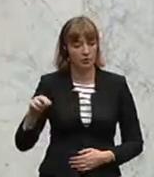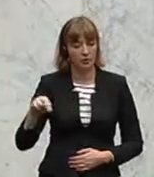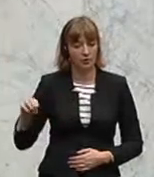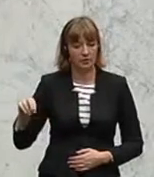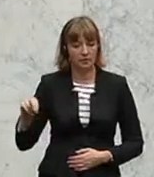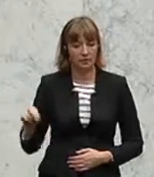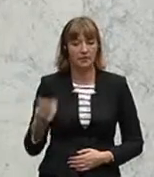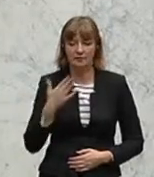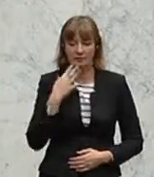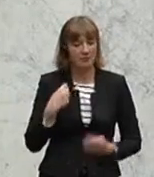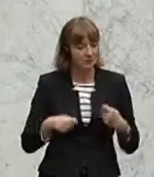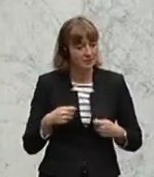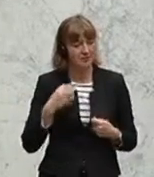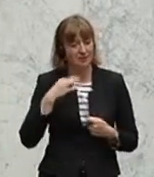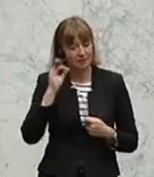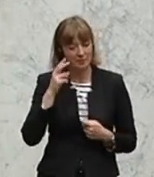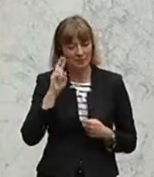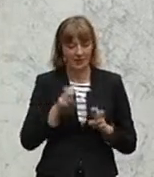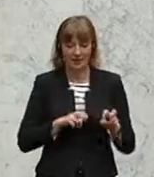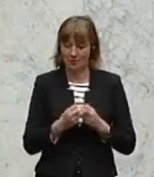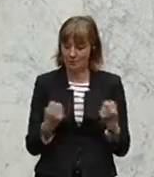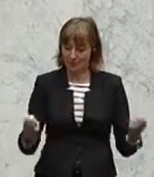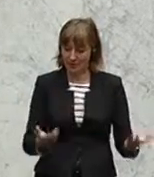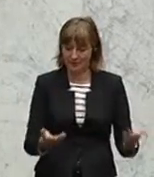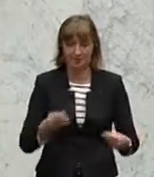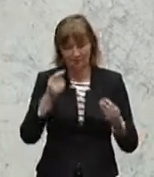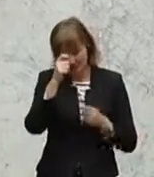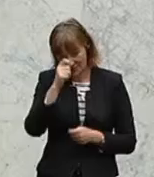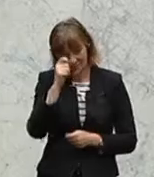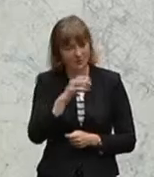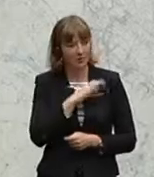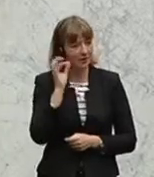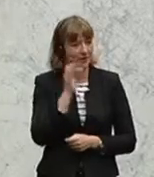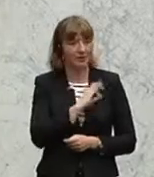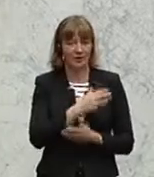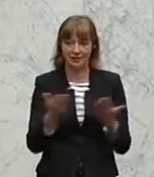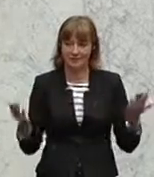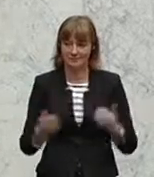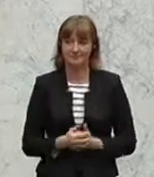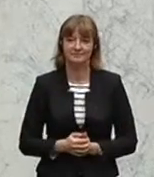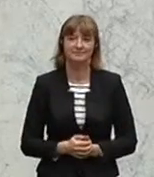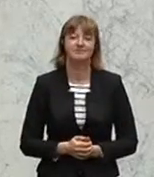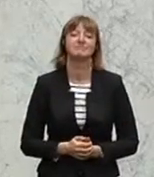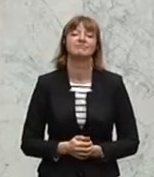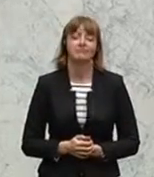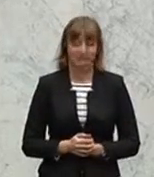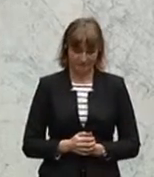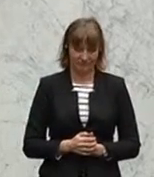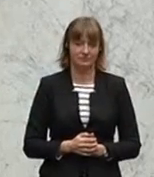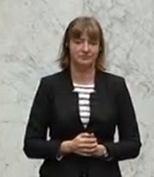Nächste Rednerin, SPÖ Christine Muttonen. Regierungsbank, geschätzte Kolleginnen und Kollegen, unsere